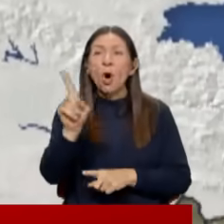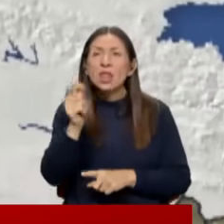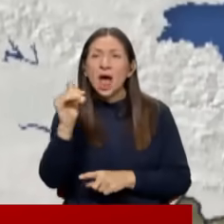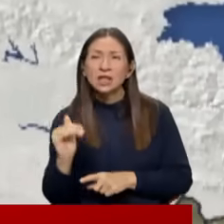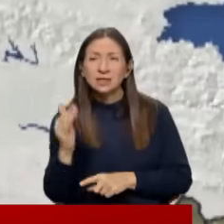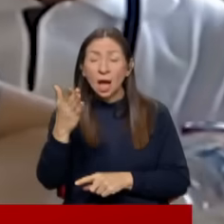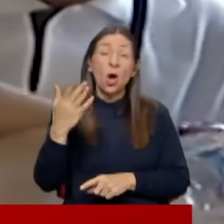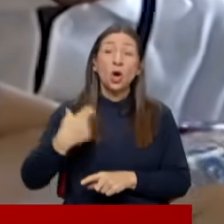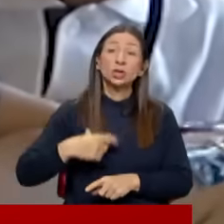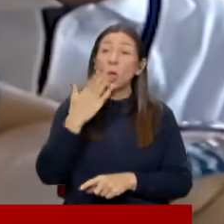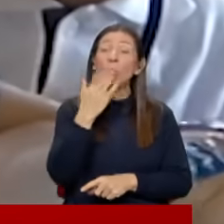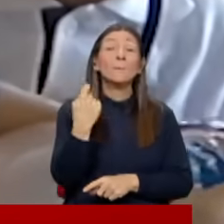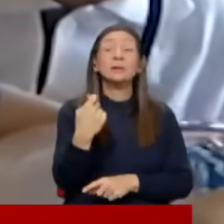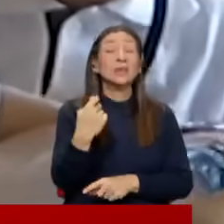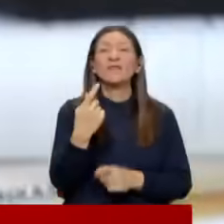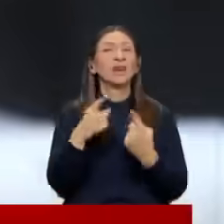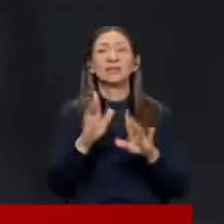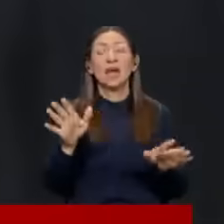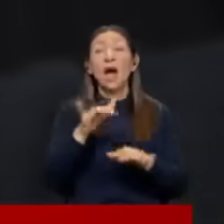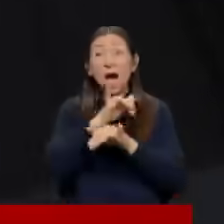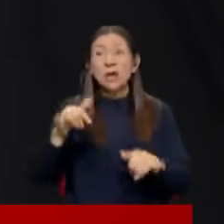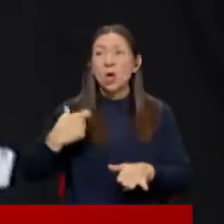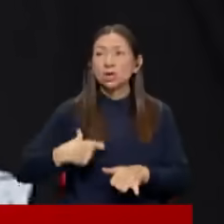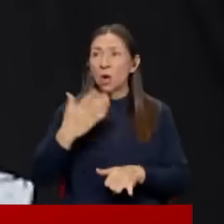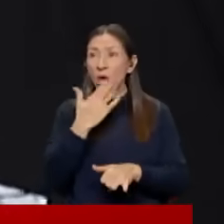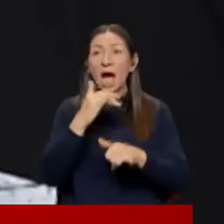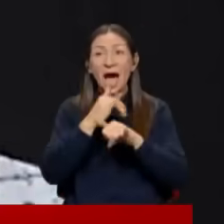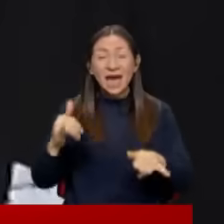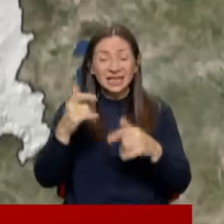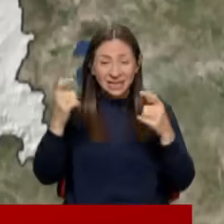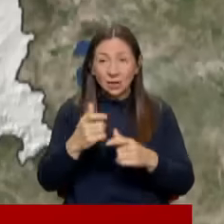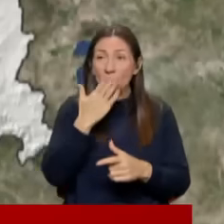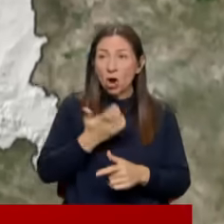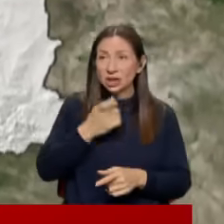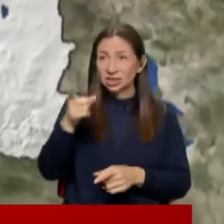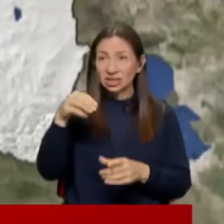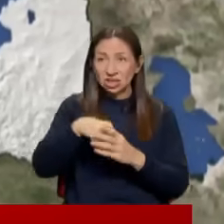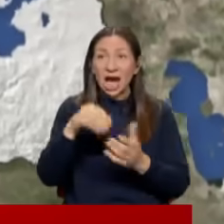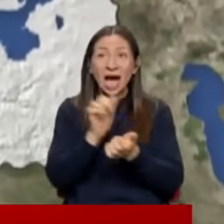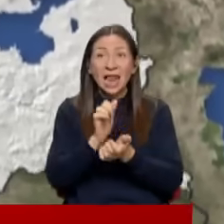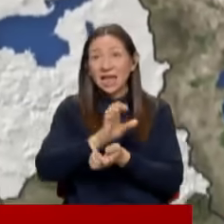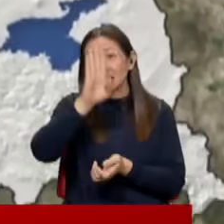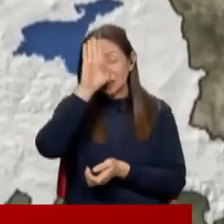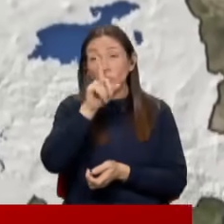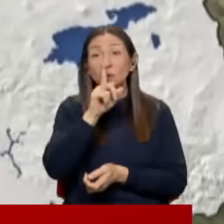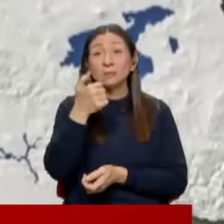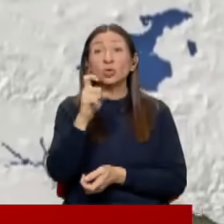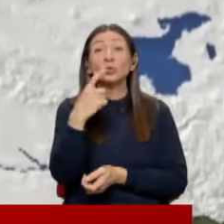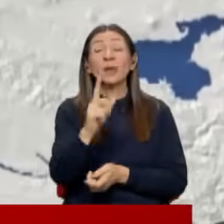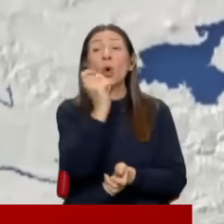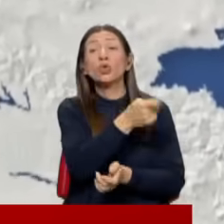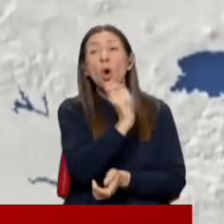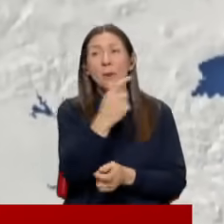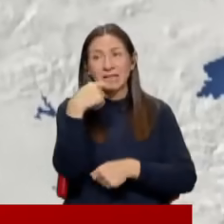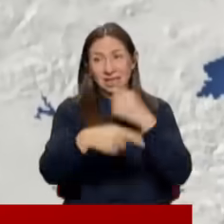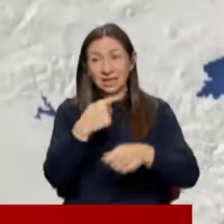liranın altında. Özel okul ücretleri de farklı değil. Aynı özel okulun aynı kademesindeki öğrenciler için aileleri İstanbul'da 169 bin lira